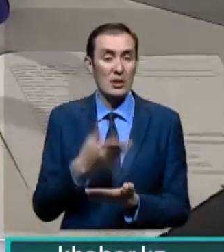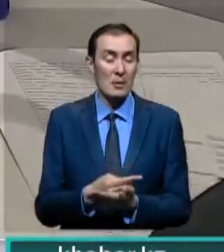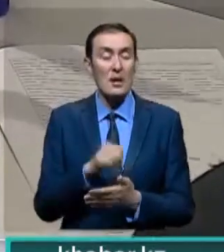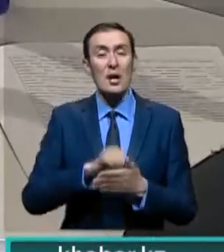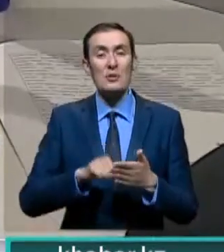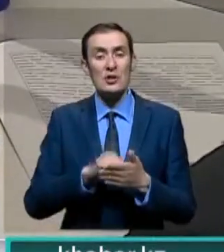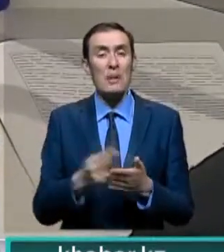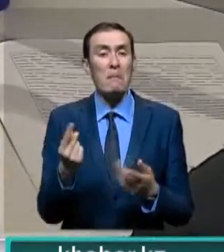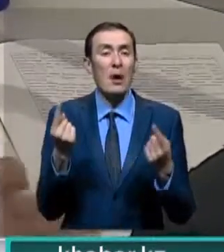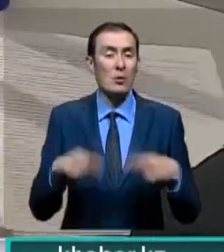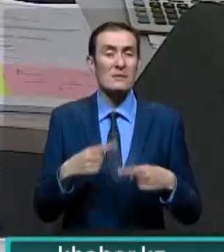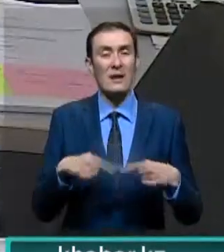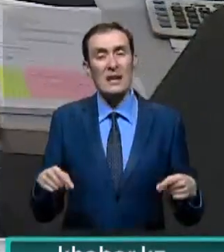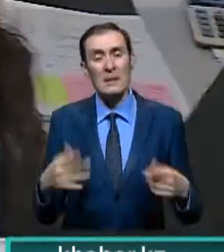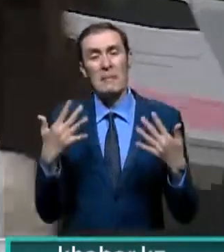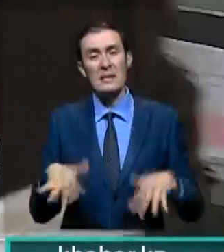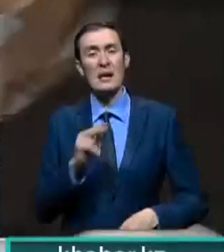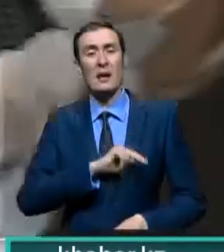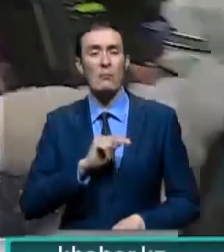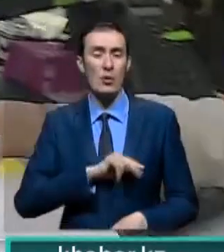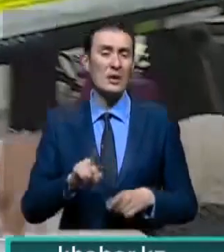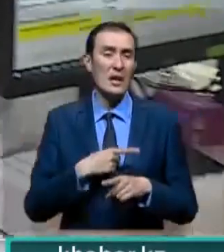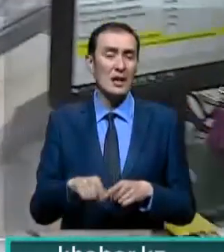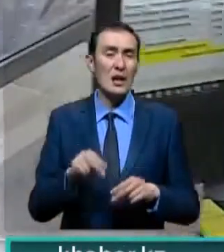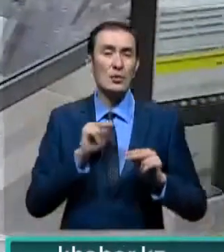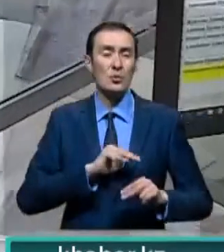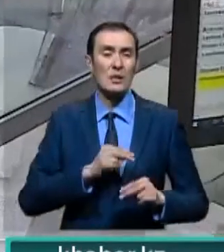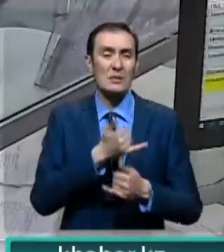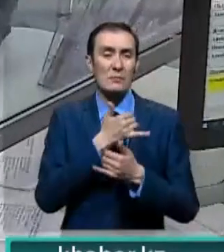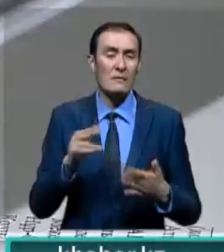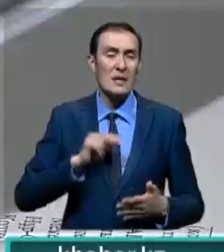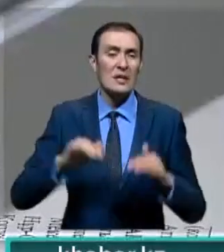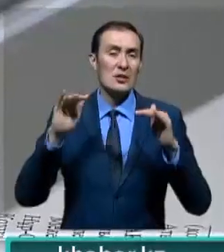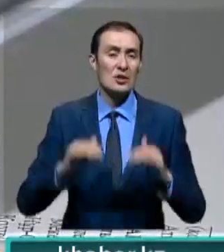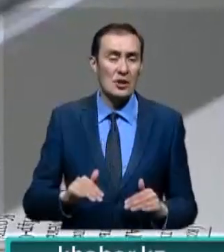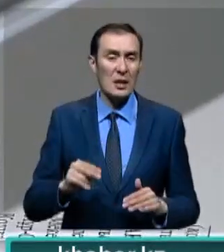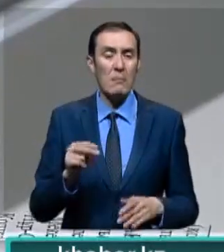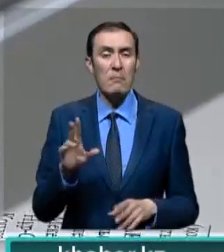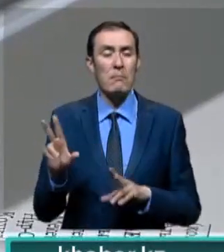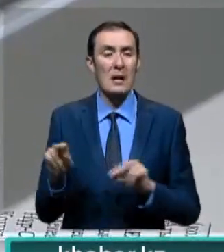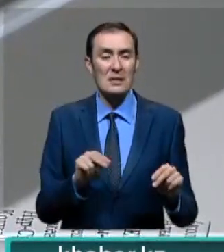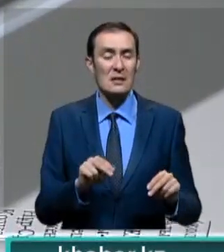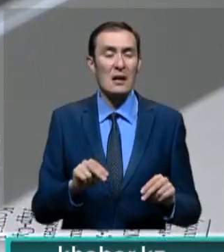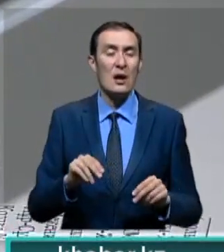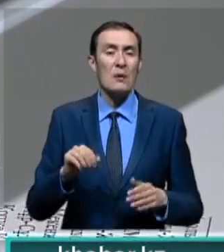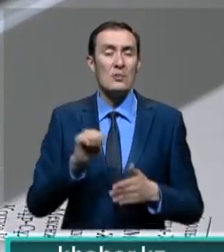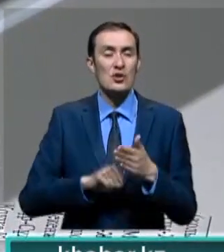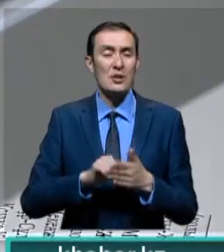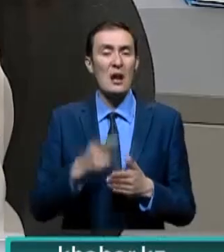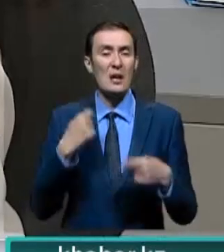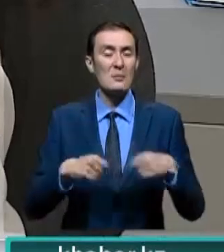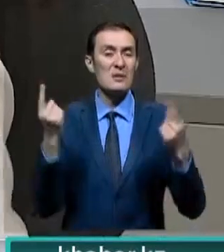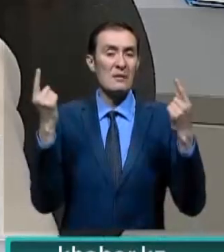причины банкротства разные потеря работы или трудоспособности снижение уровня благосостояния на фоне общего экономического